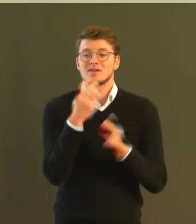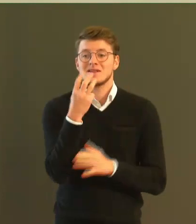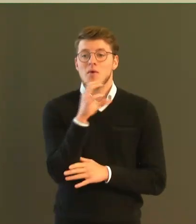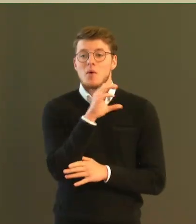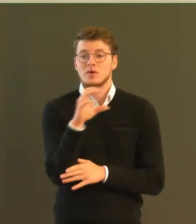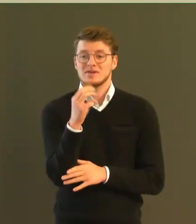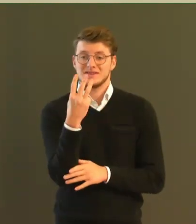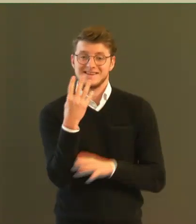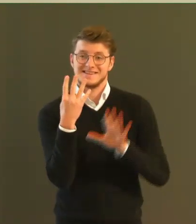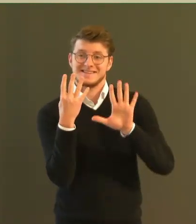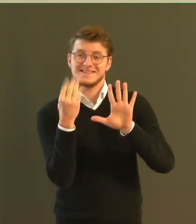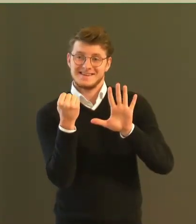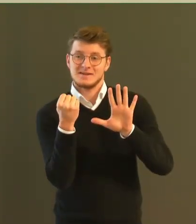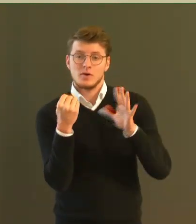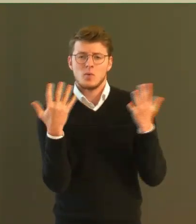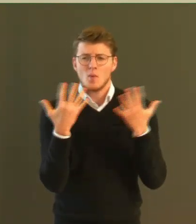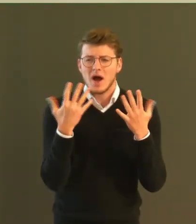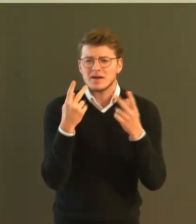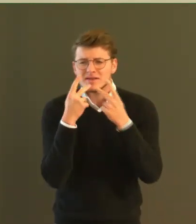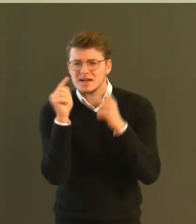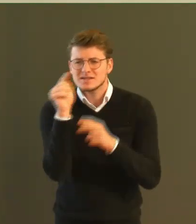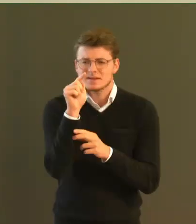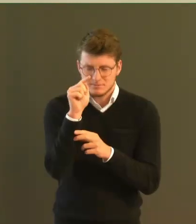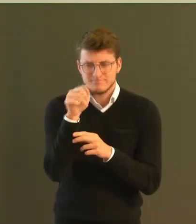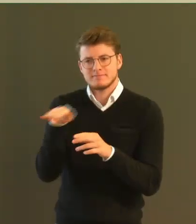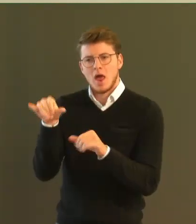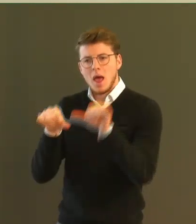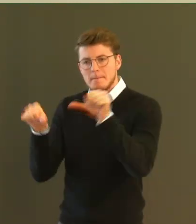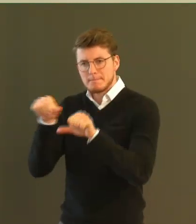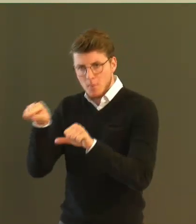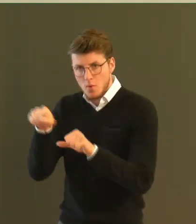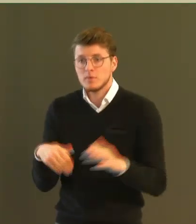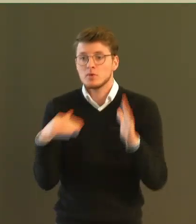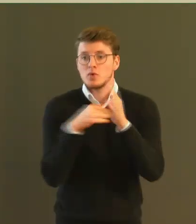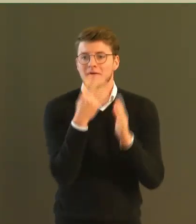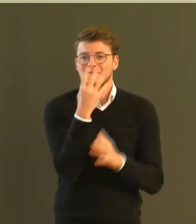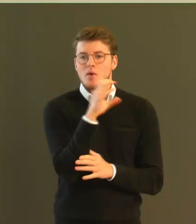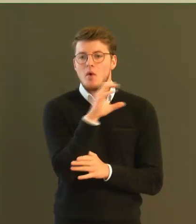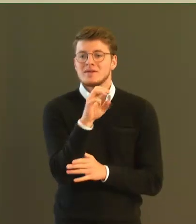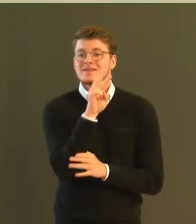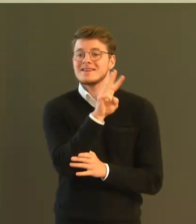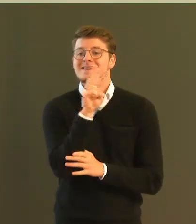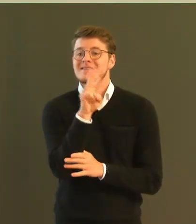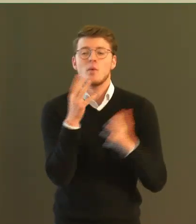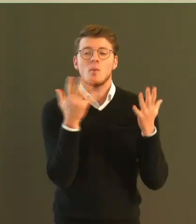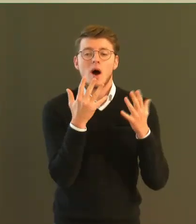humour décline sur la produire 1,2 million de riyals d'articles de